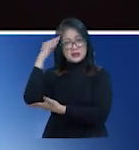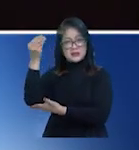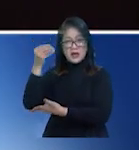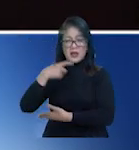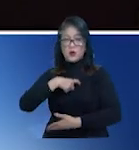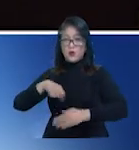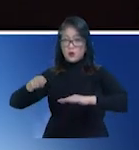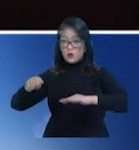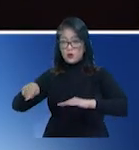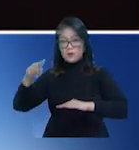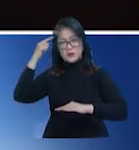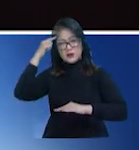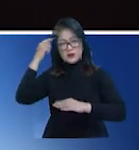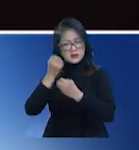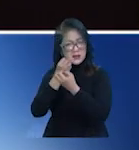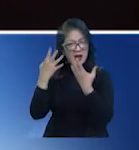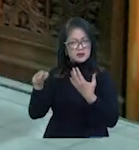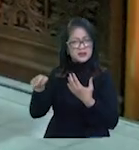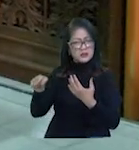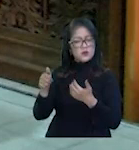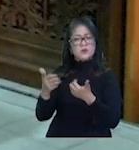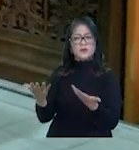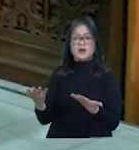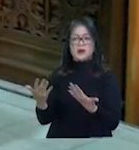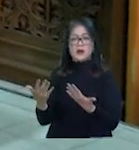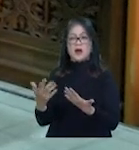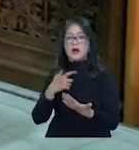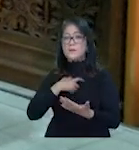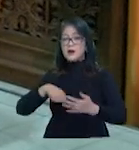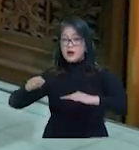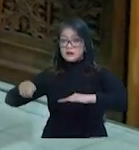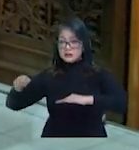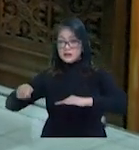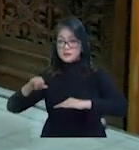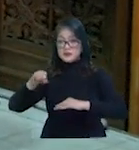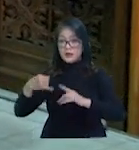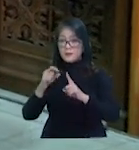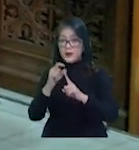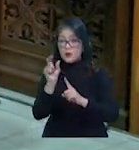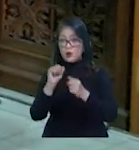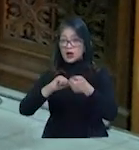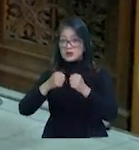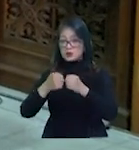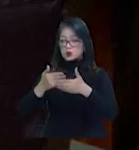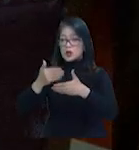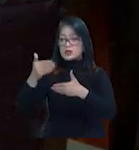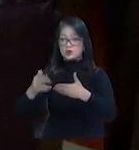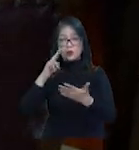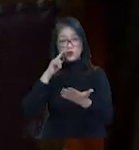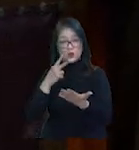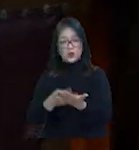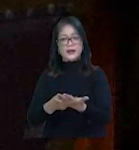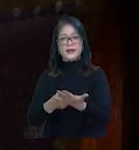telah memenuhi syarat formil dan material. Hakim pun memerintahkan JPU untuk melanjutkan kasus ini ke tahap pembuktian dan